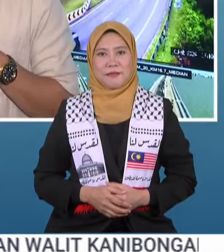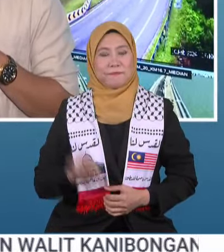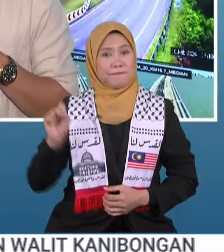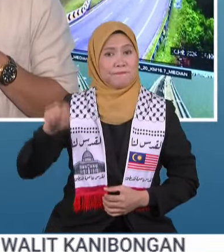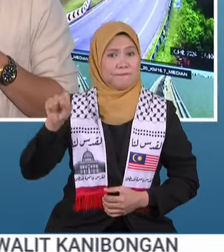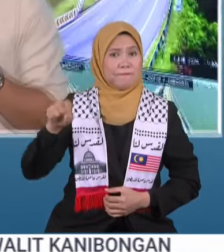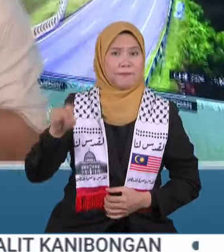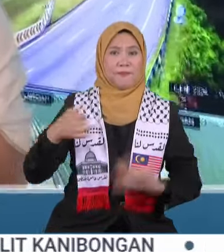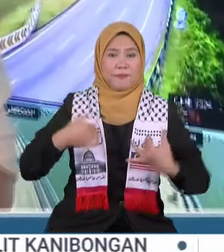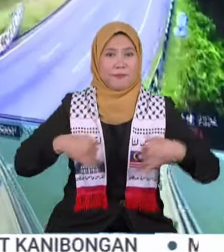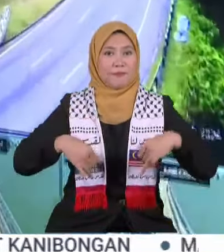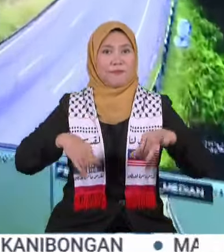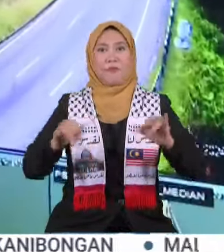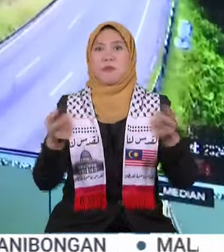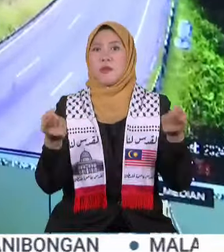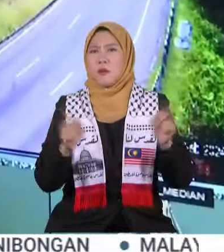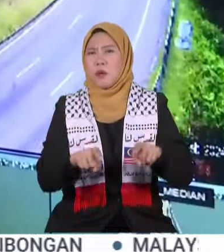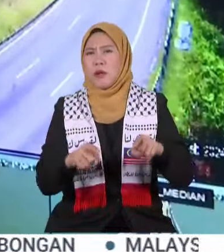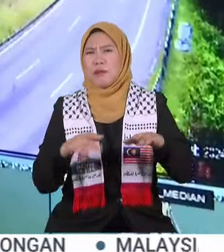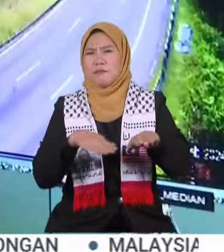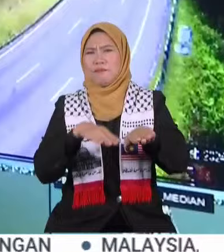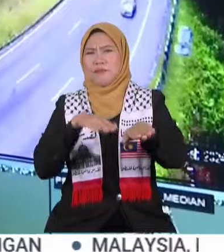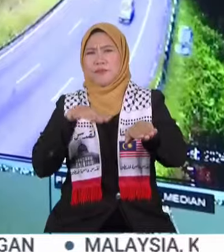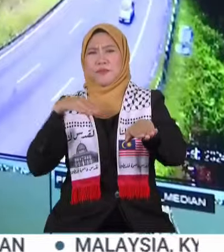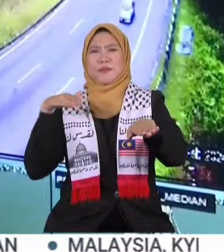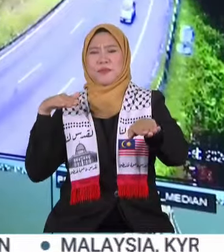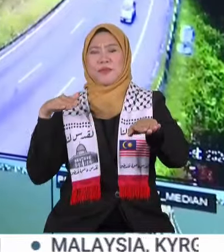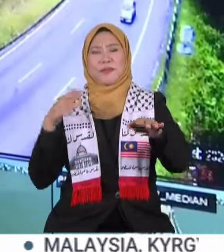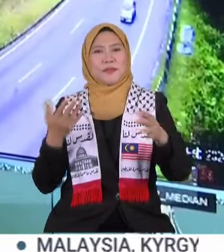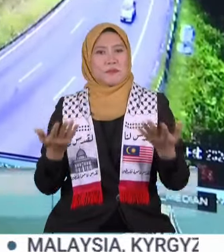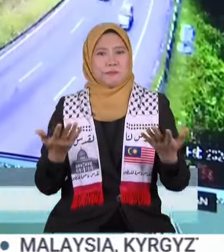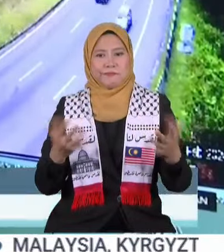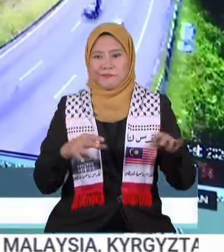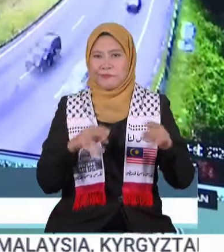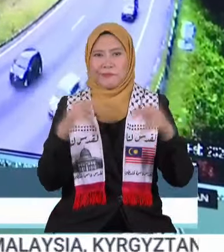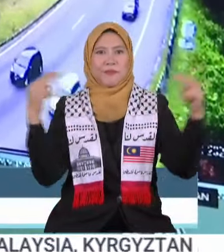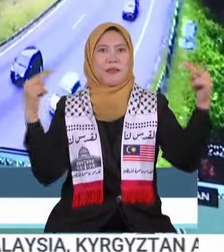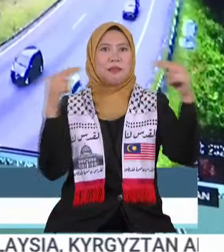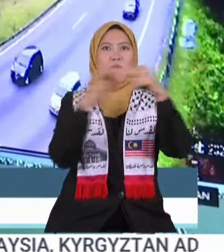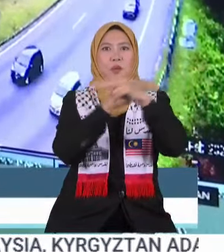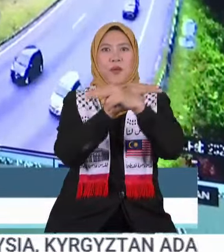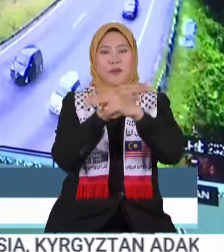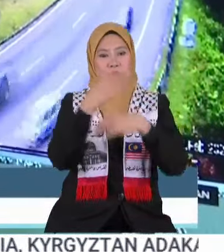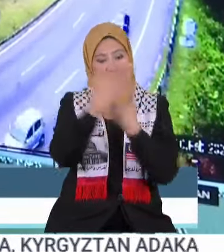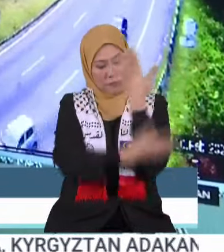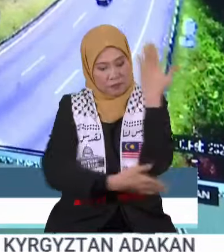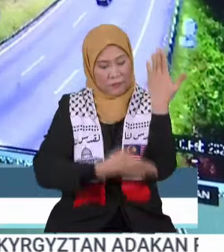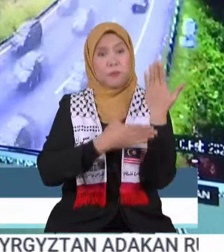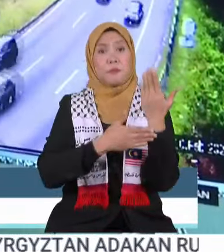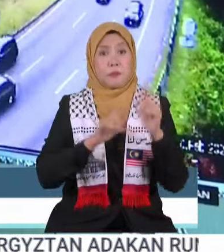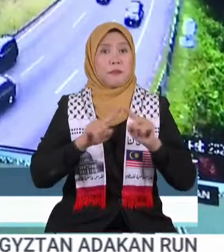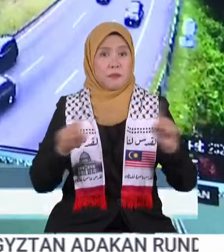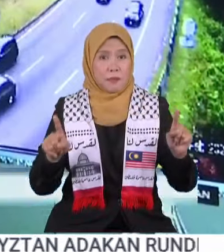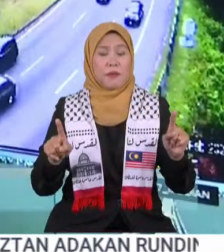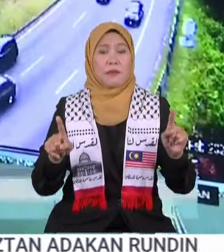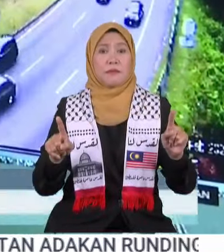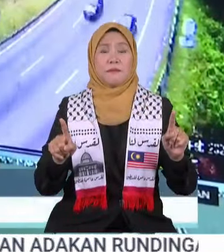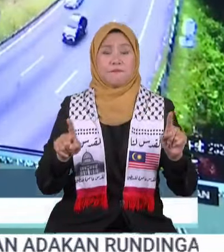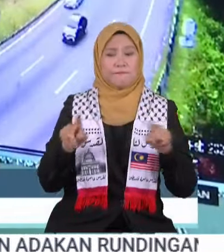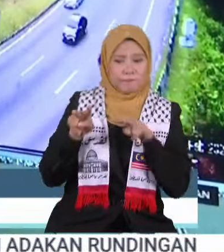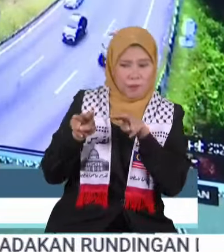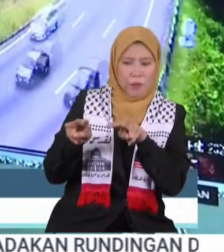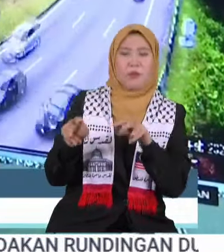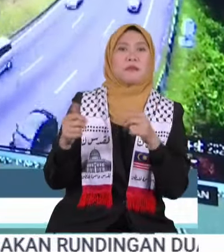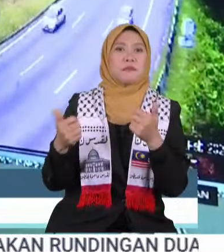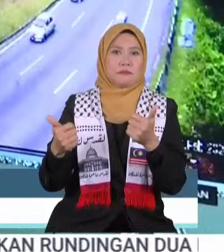Ya, Nurul, masih lagi berlaku beberapa kesesakan kenderaan di kebanyakan lebuh raya seluruh negara, namun ianya masih lagi direkodkan